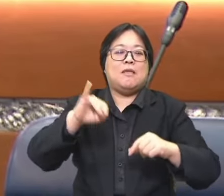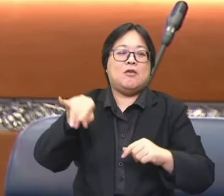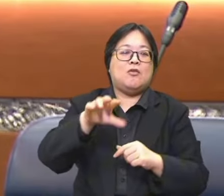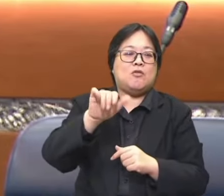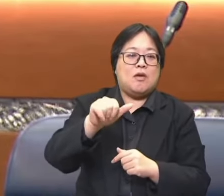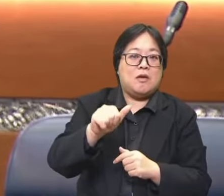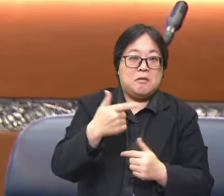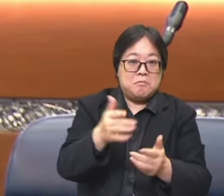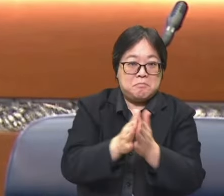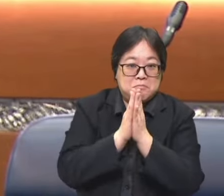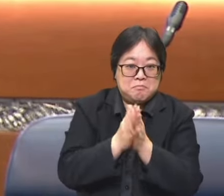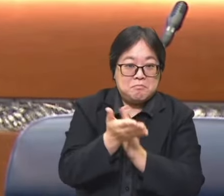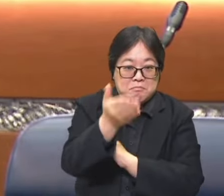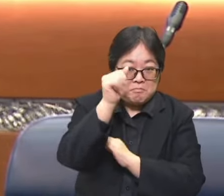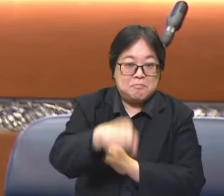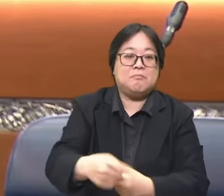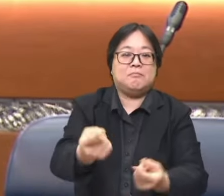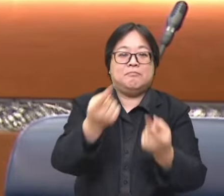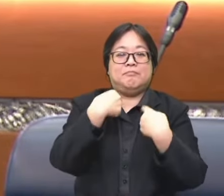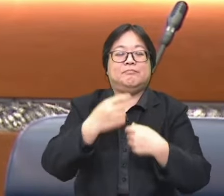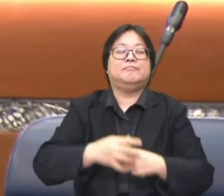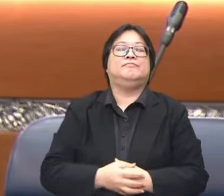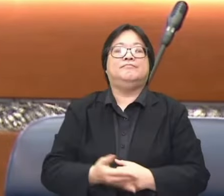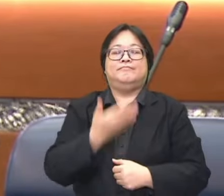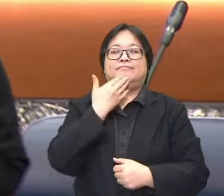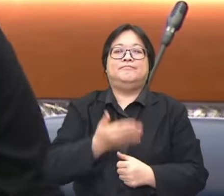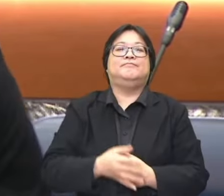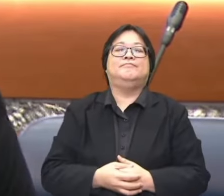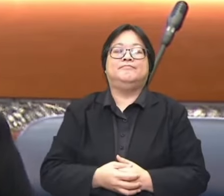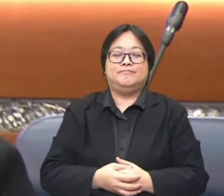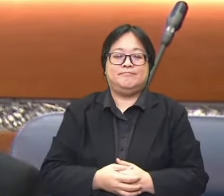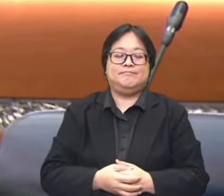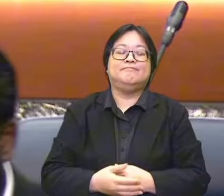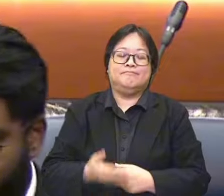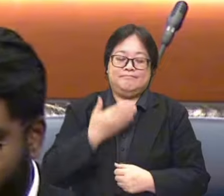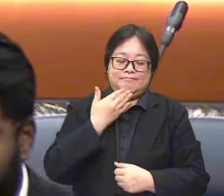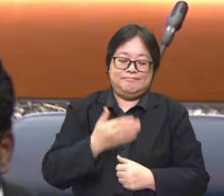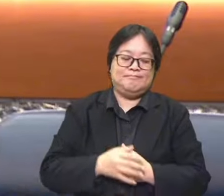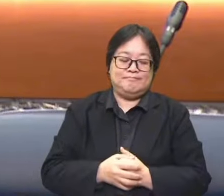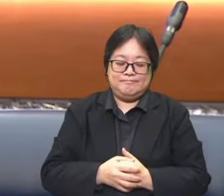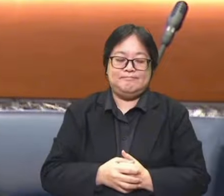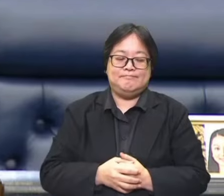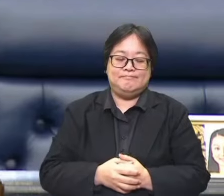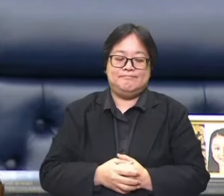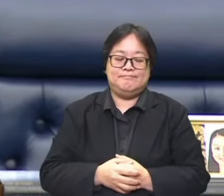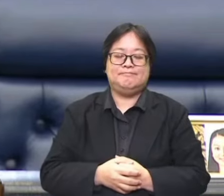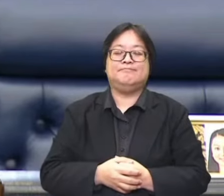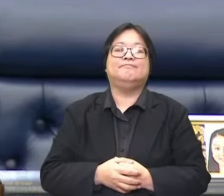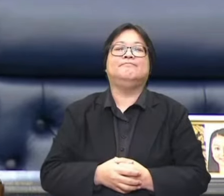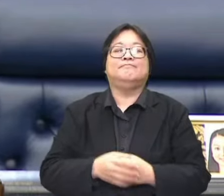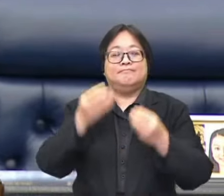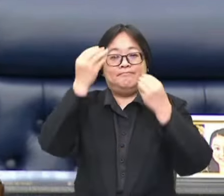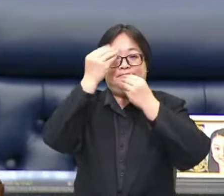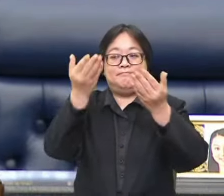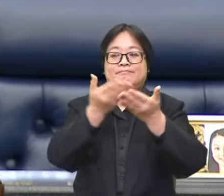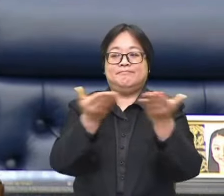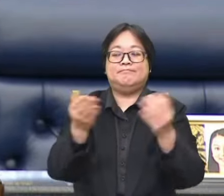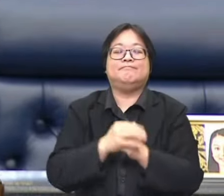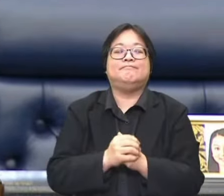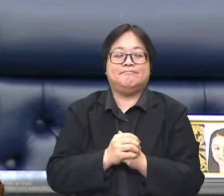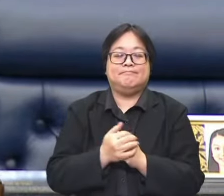Mohon Menteri bagi pandangan. Terima kasih. Terima kasih Yang Berhormat. Untuk maklumat ahli Yang